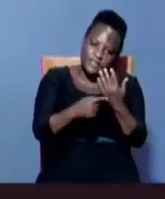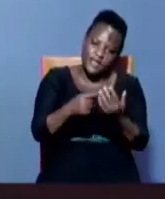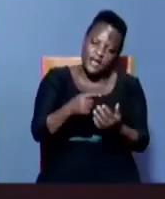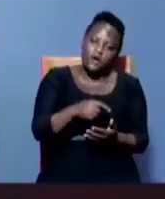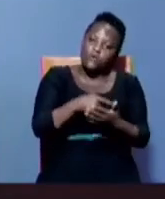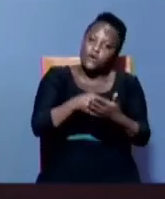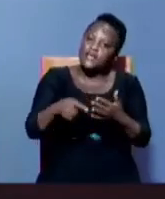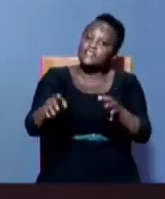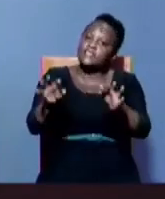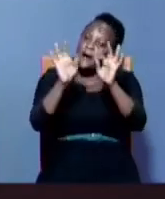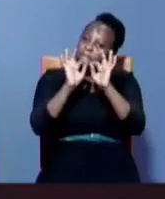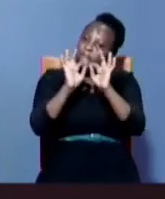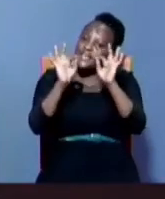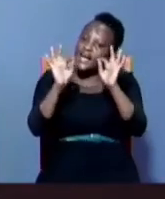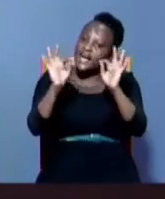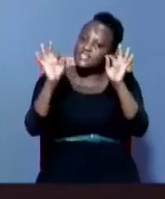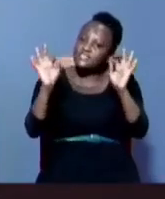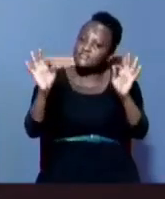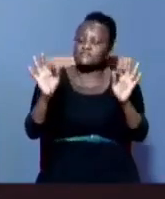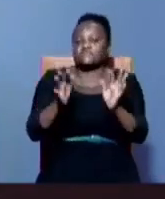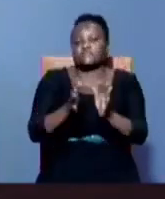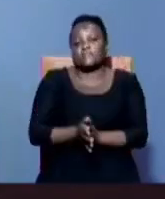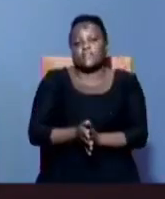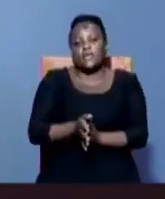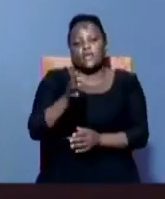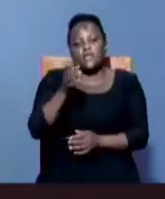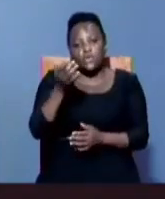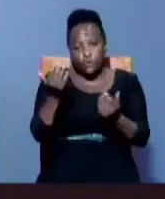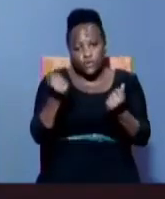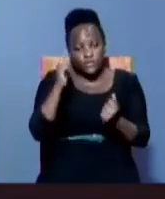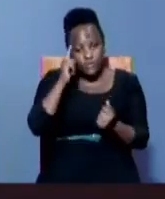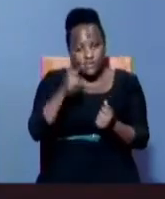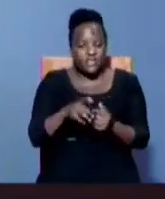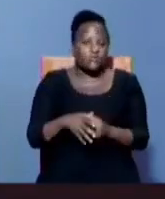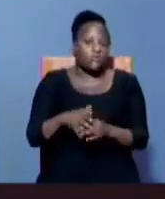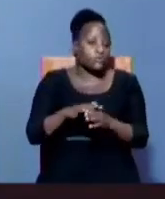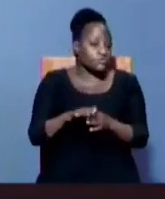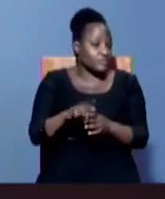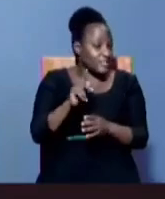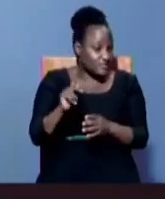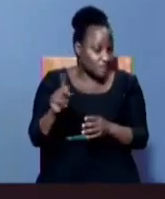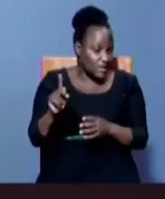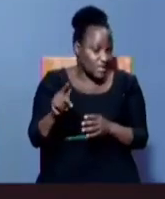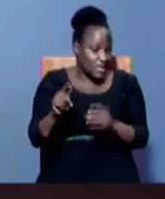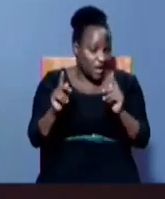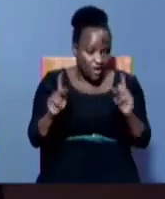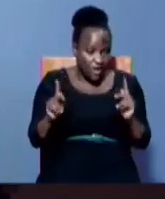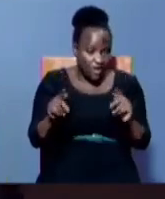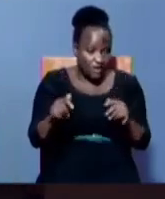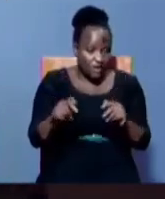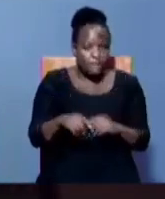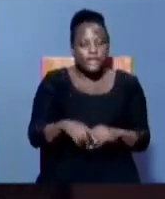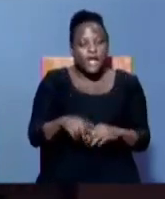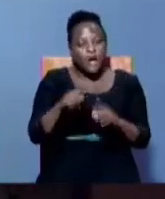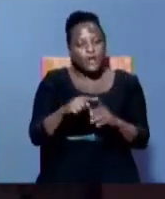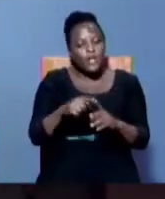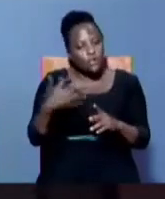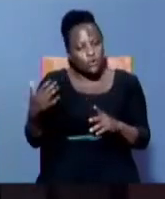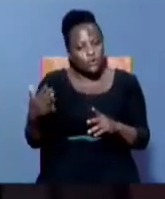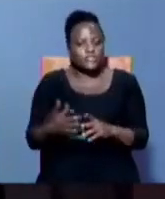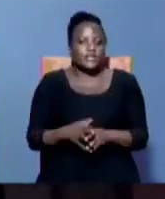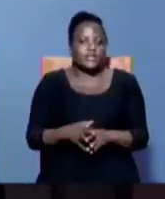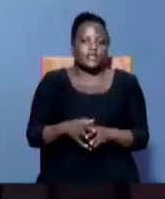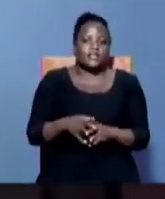patakatifu. Ila ili uweze kujua, maana ukitumia Kiswahili kwa watu ukitumia kwa leo, ama neno lolote la Kifaransa ama